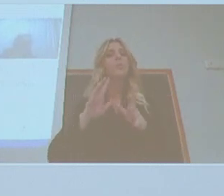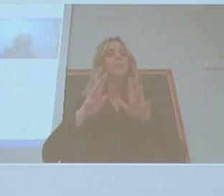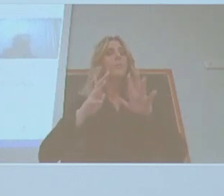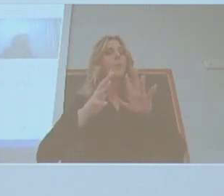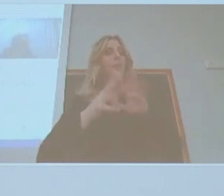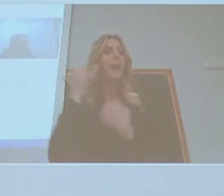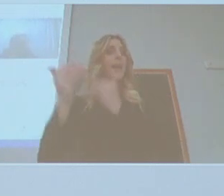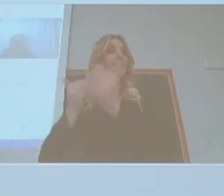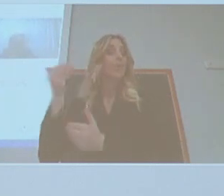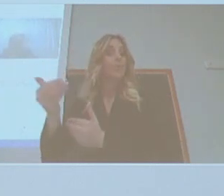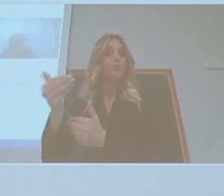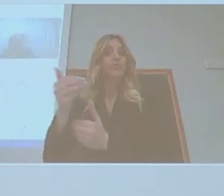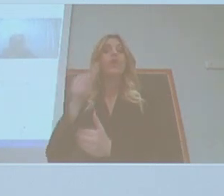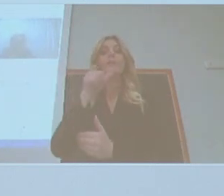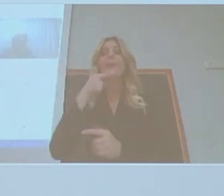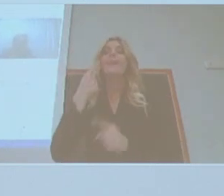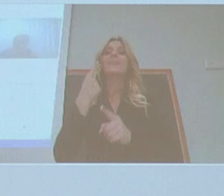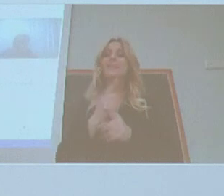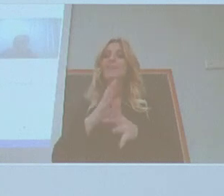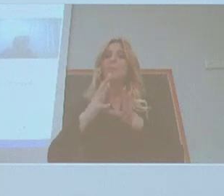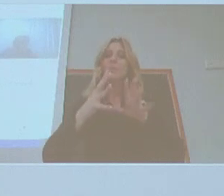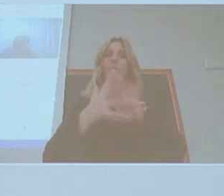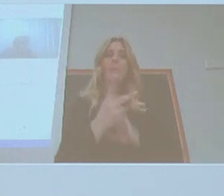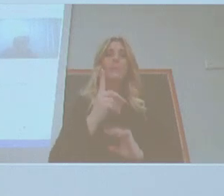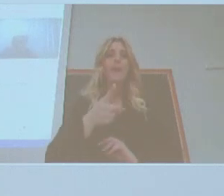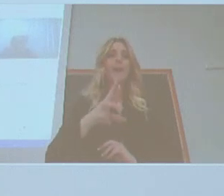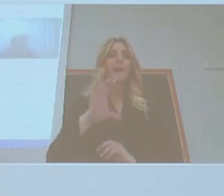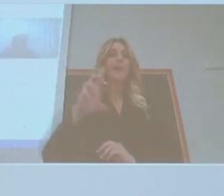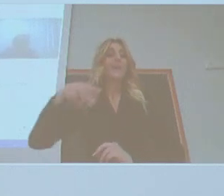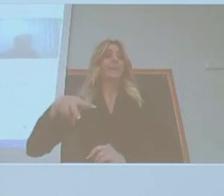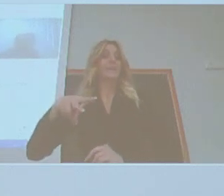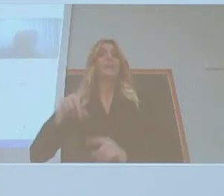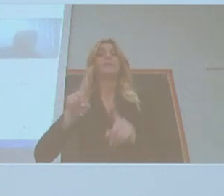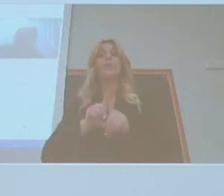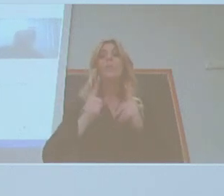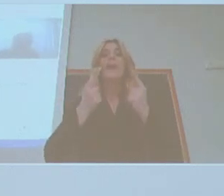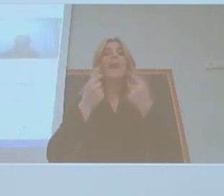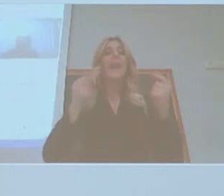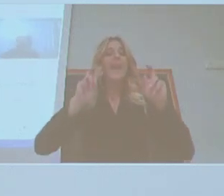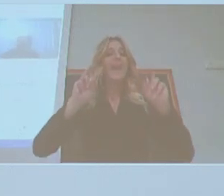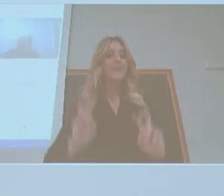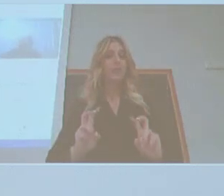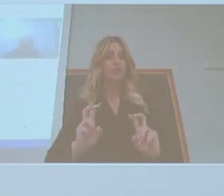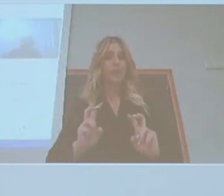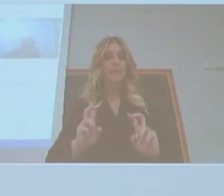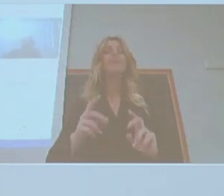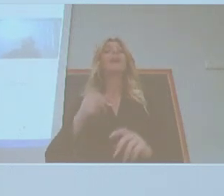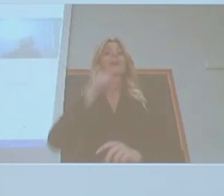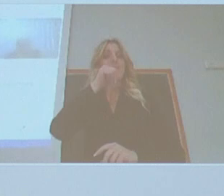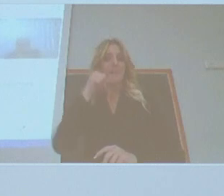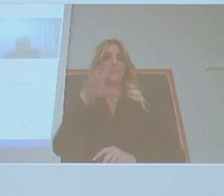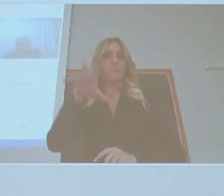evoluzione. Si va verso il green, verso la transizione energetica, verso l'economia